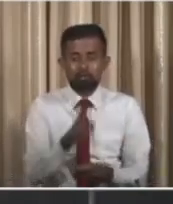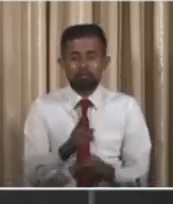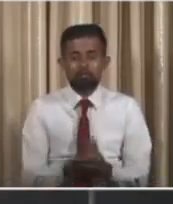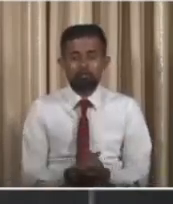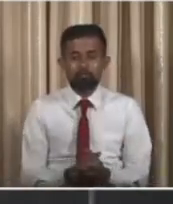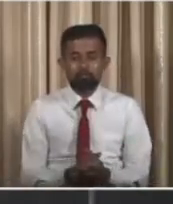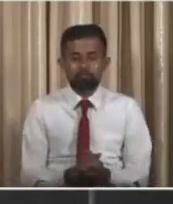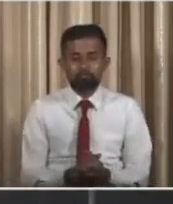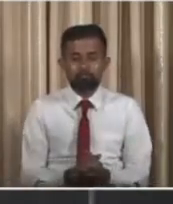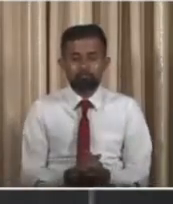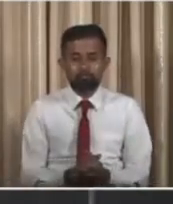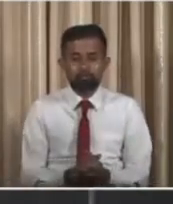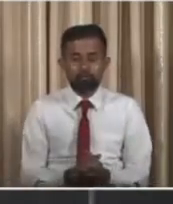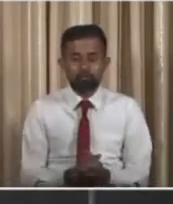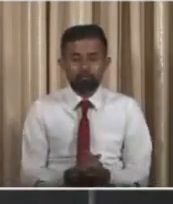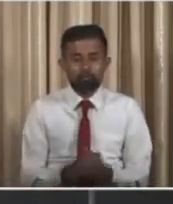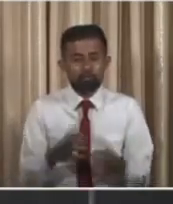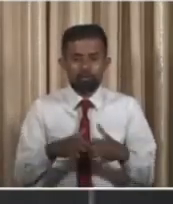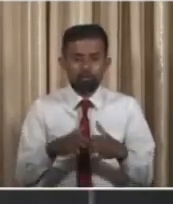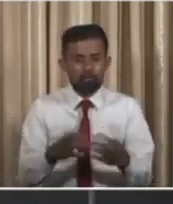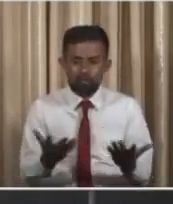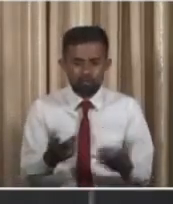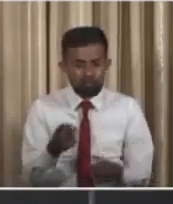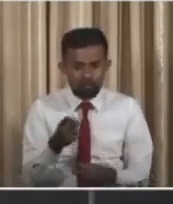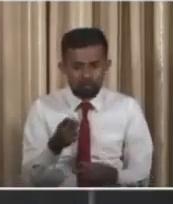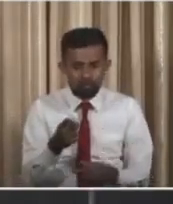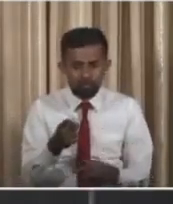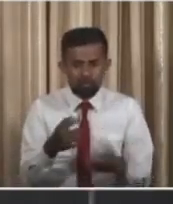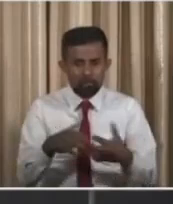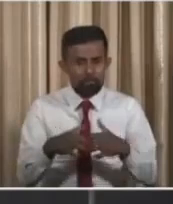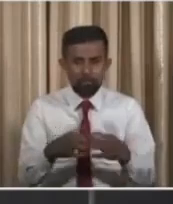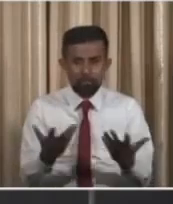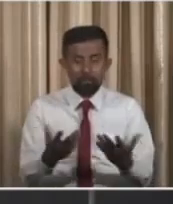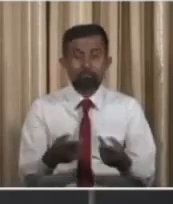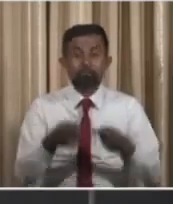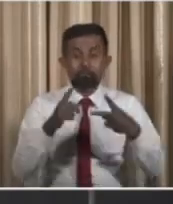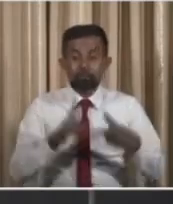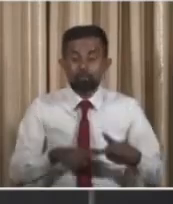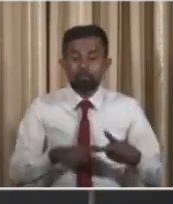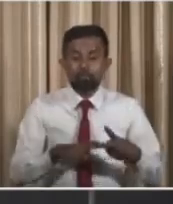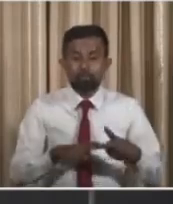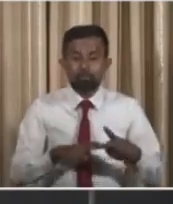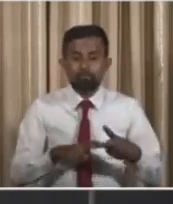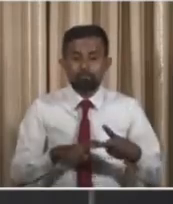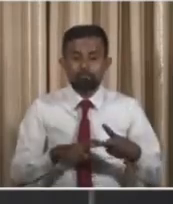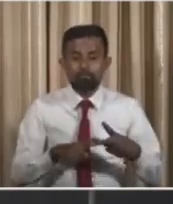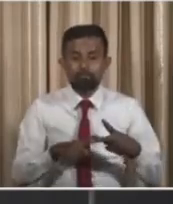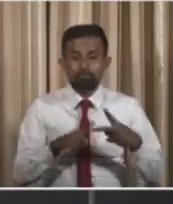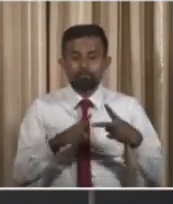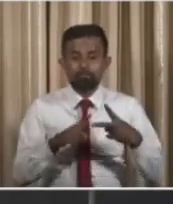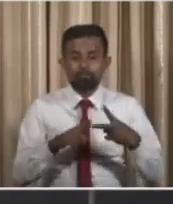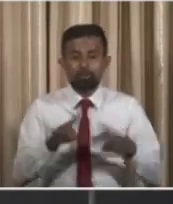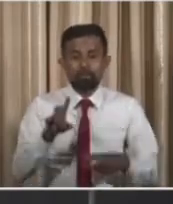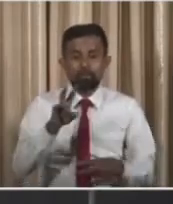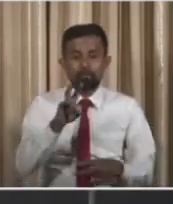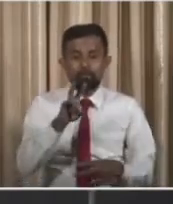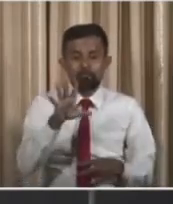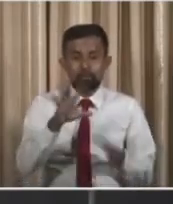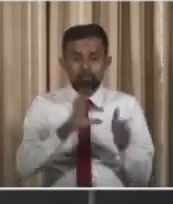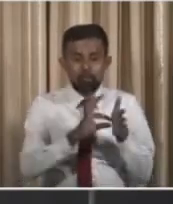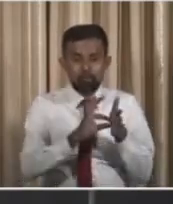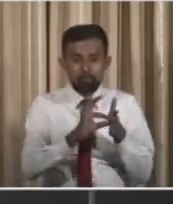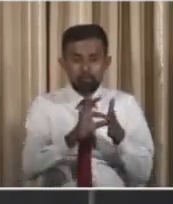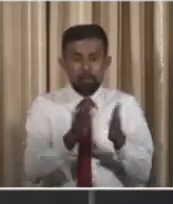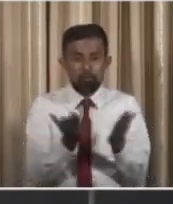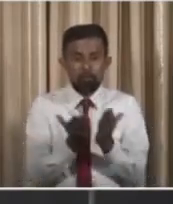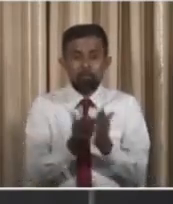ata. Ekat katuluan nani. Eka katluan naya Dewani eka tamai me visipasweni pelia